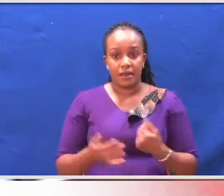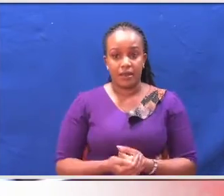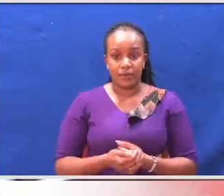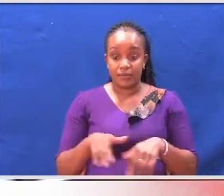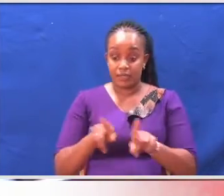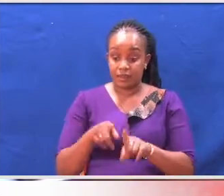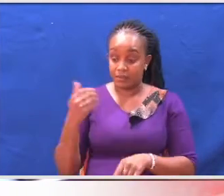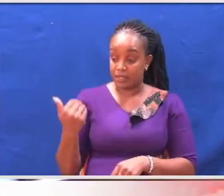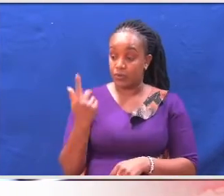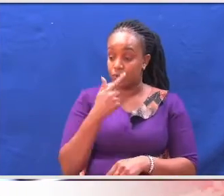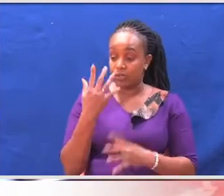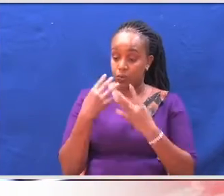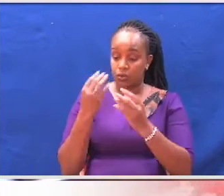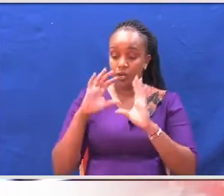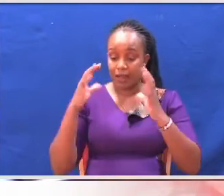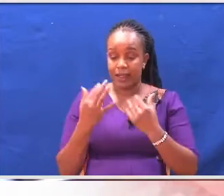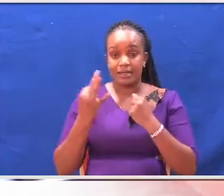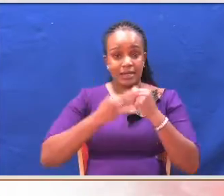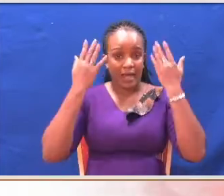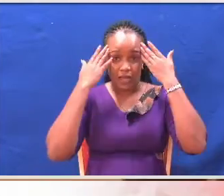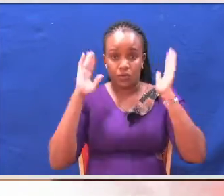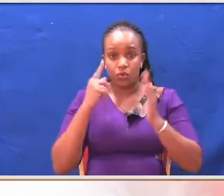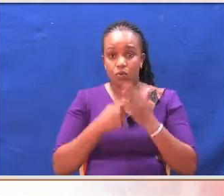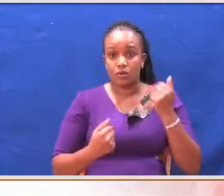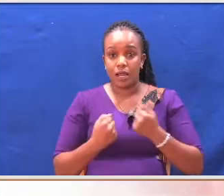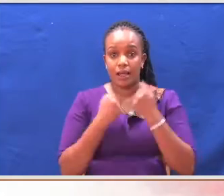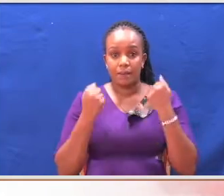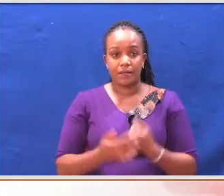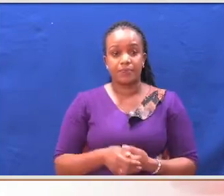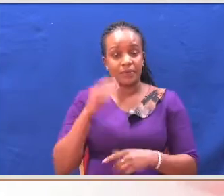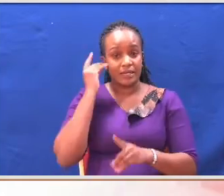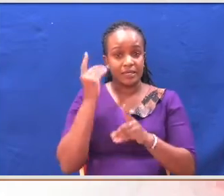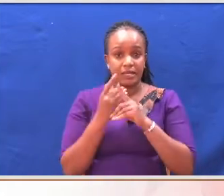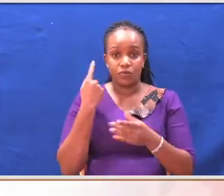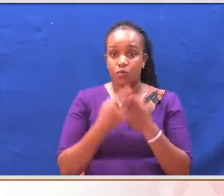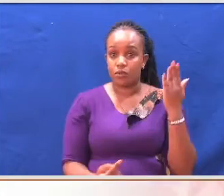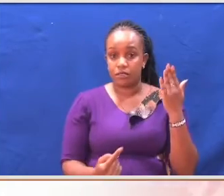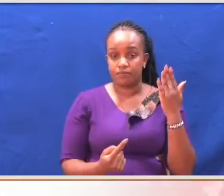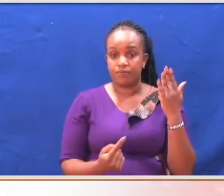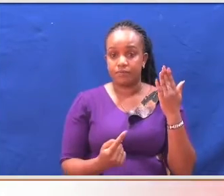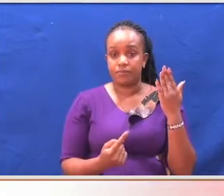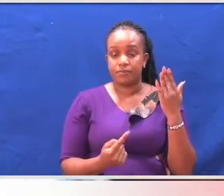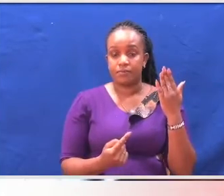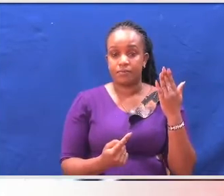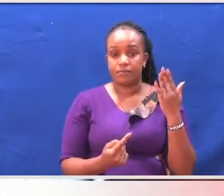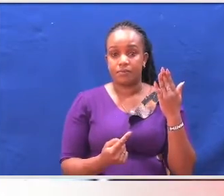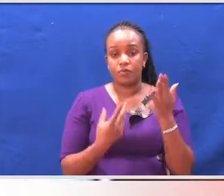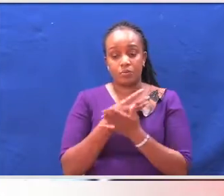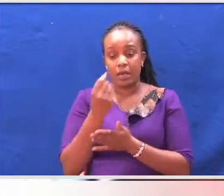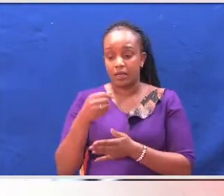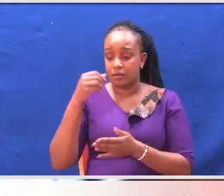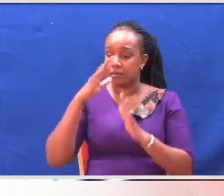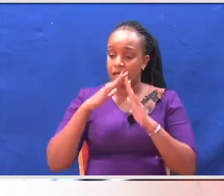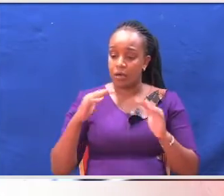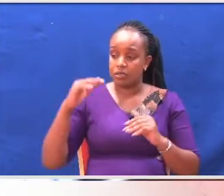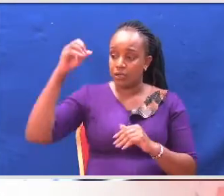class 8 sijui itakuwa aje. Sasa wakaamua waweke kila nyumba token. Sasa inafika